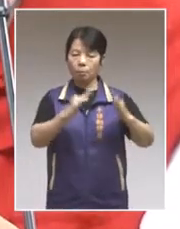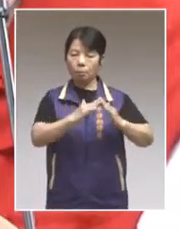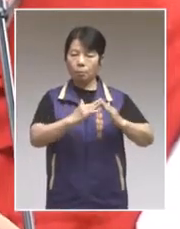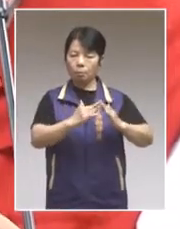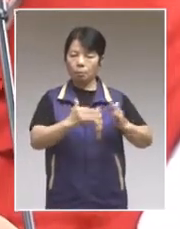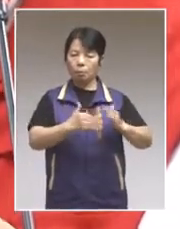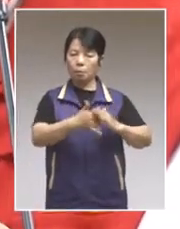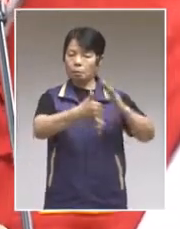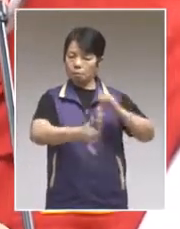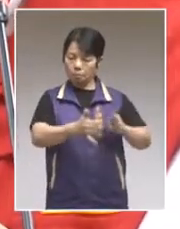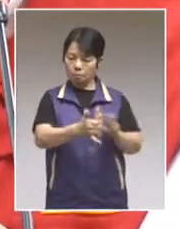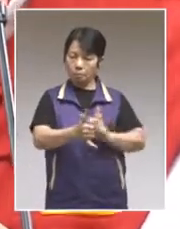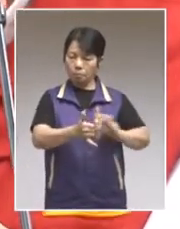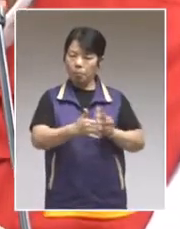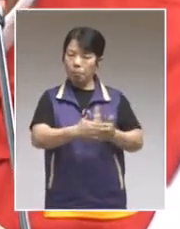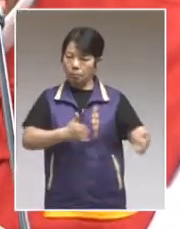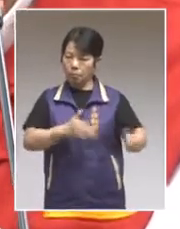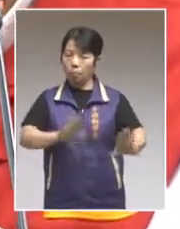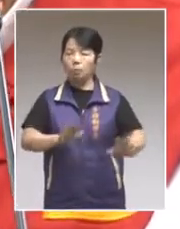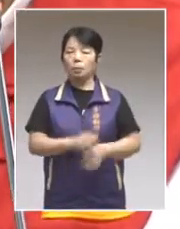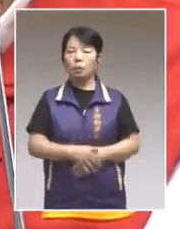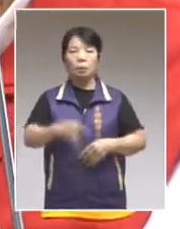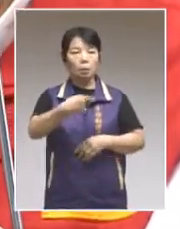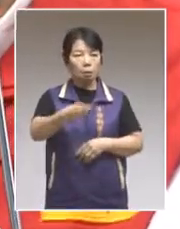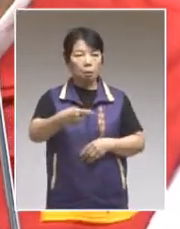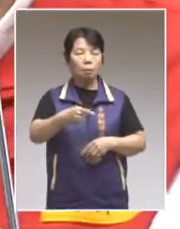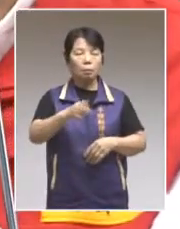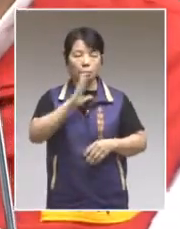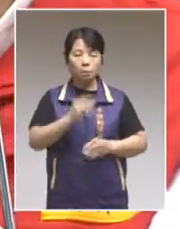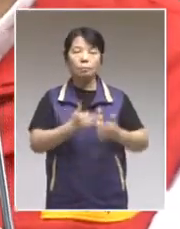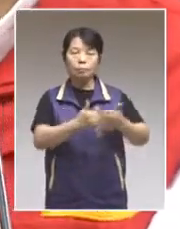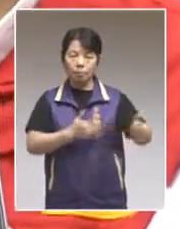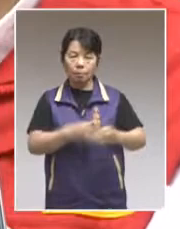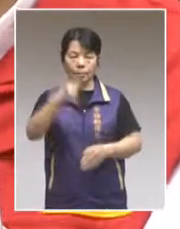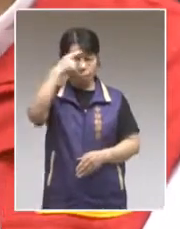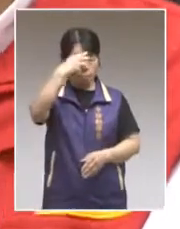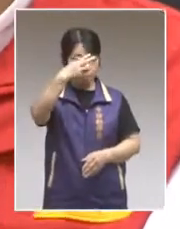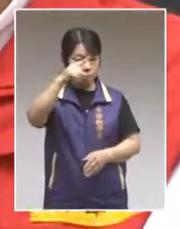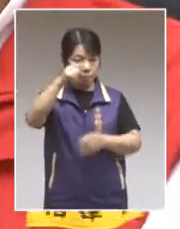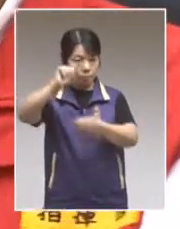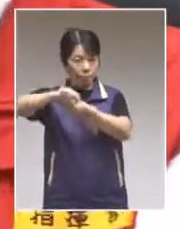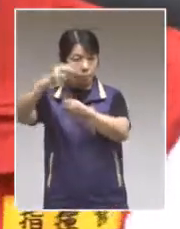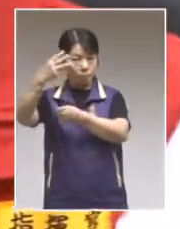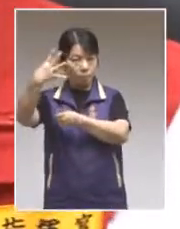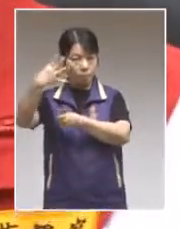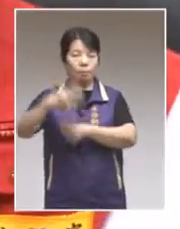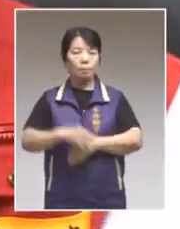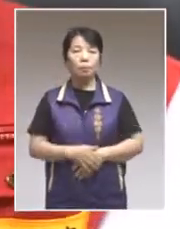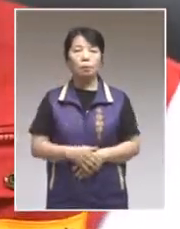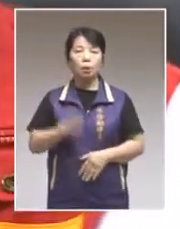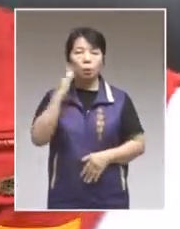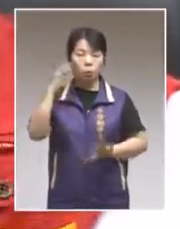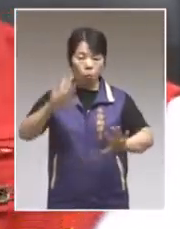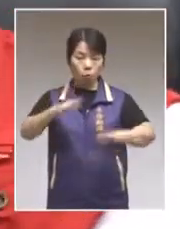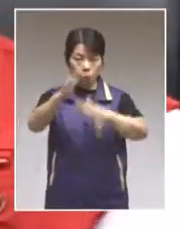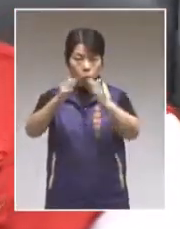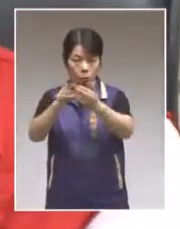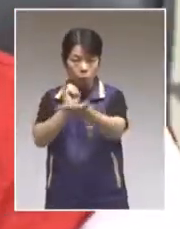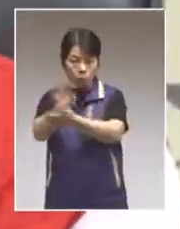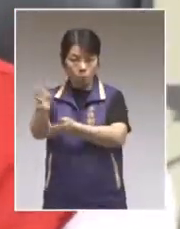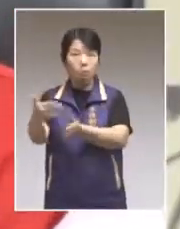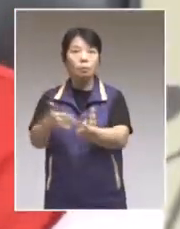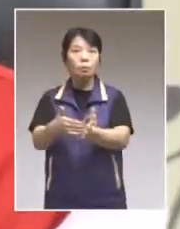离，那假如是阴性，就是居家隔离3+4，好，在这里跟大家说明，那当你通知学校之